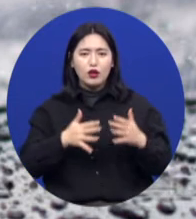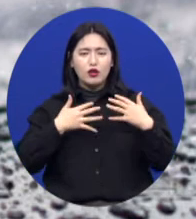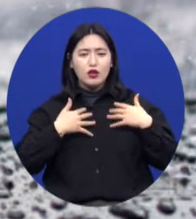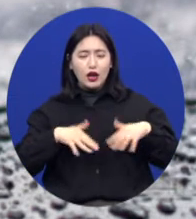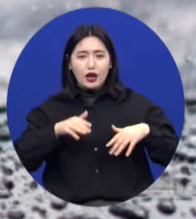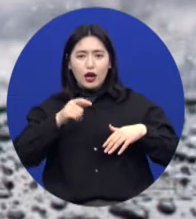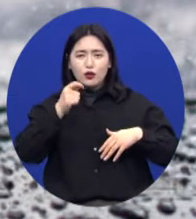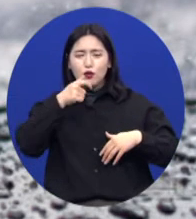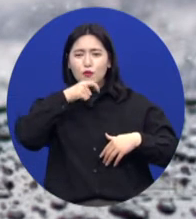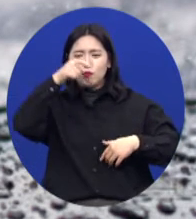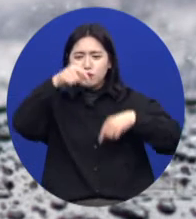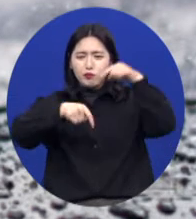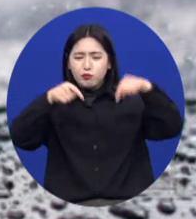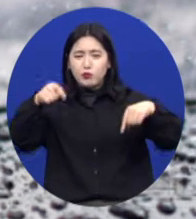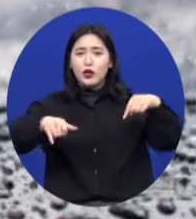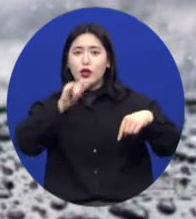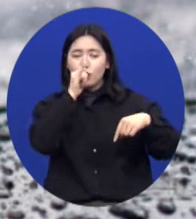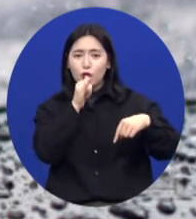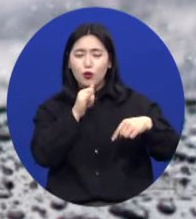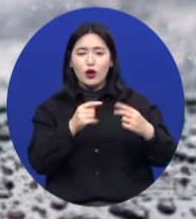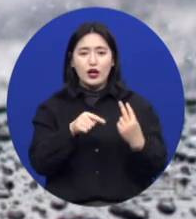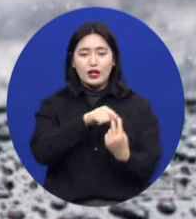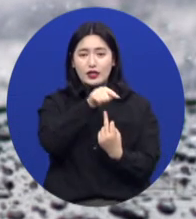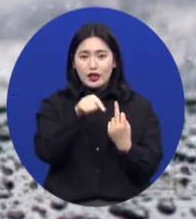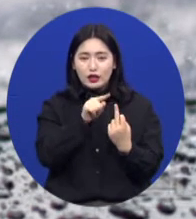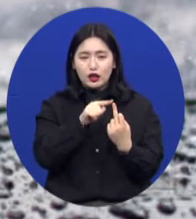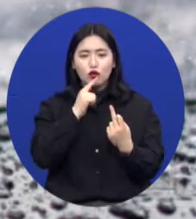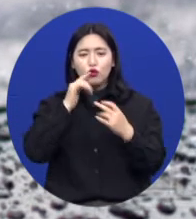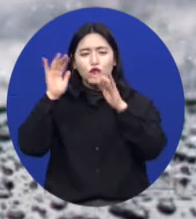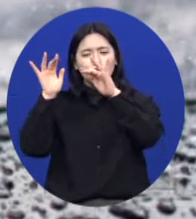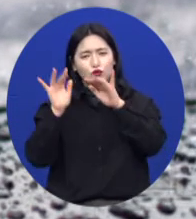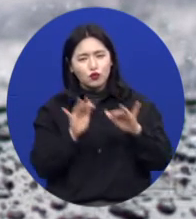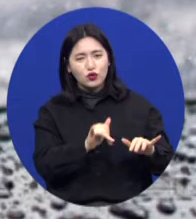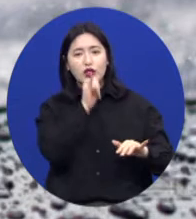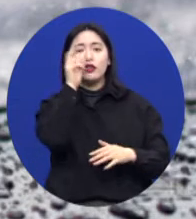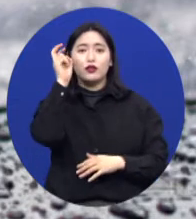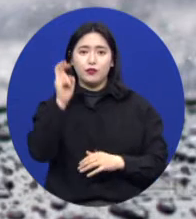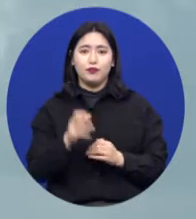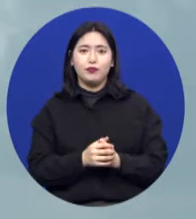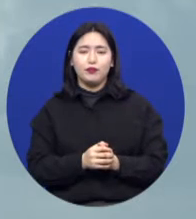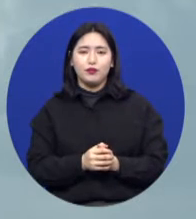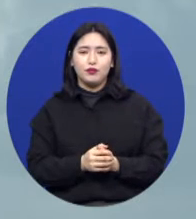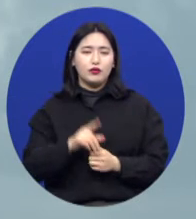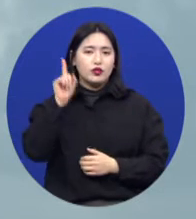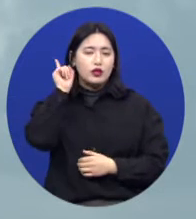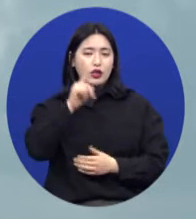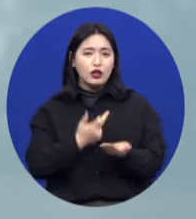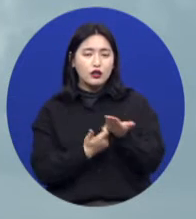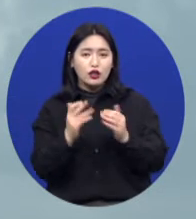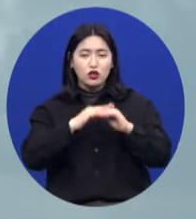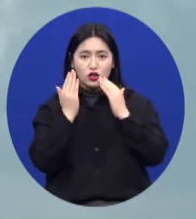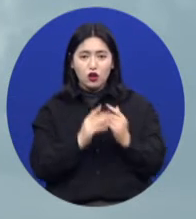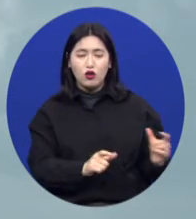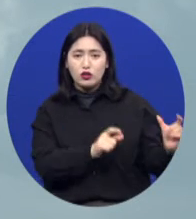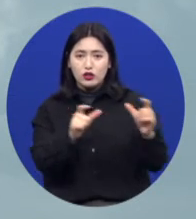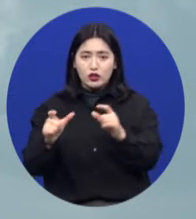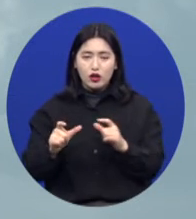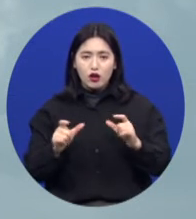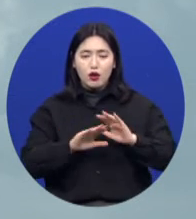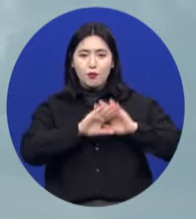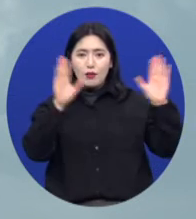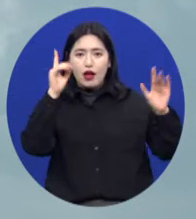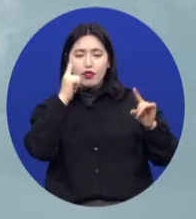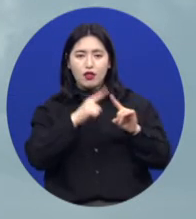밤 사이에는 약하게 빗방울이 떨어지는 곳이 있겠구요 산지에도 약하게 눈이 날리기도 하겠습니다 내일은 제주 전